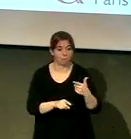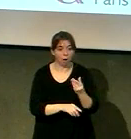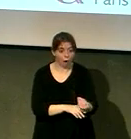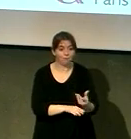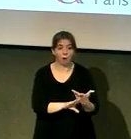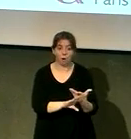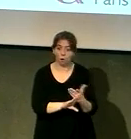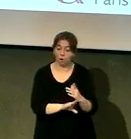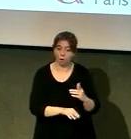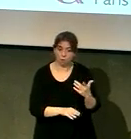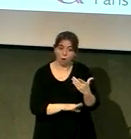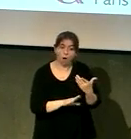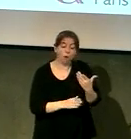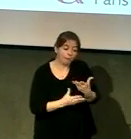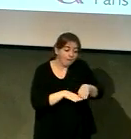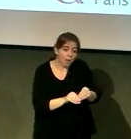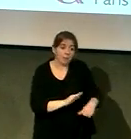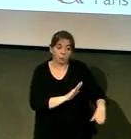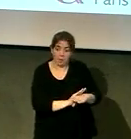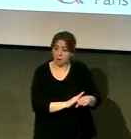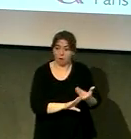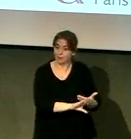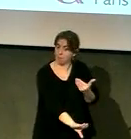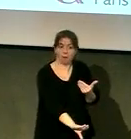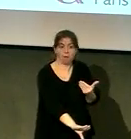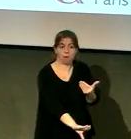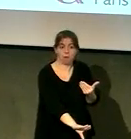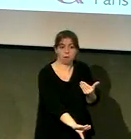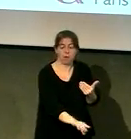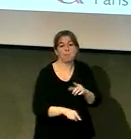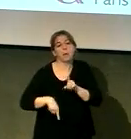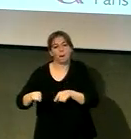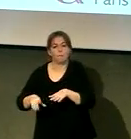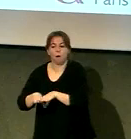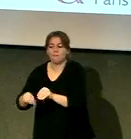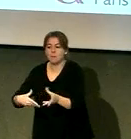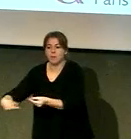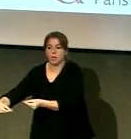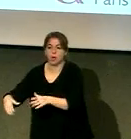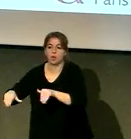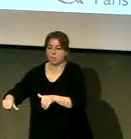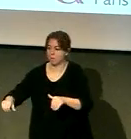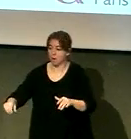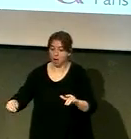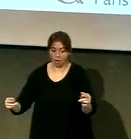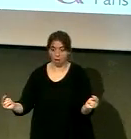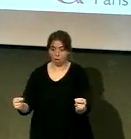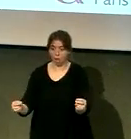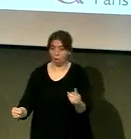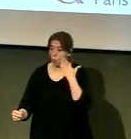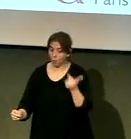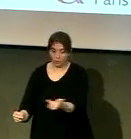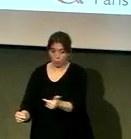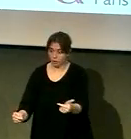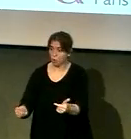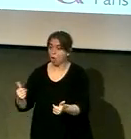l'autre cas, les familles d'accueil font l'effort de faire jouer les enfants ensemble régulièrement, parce